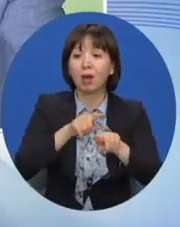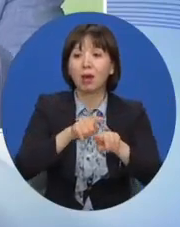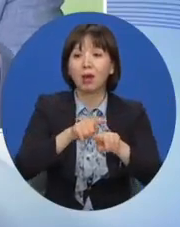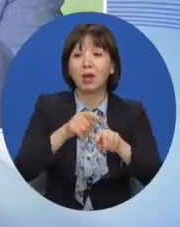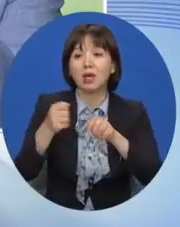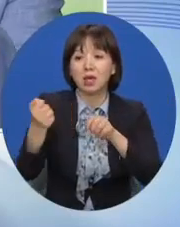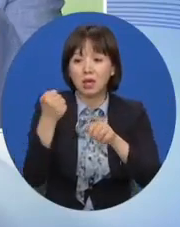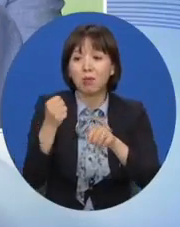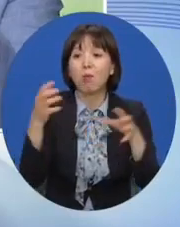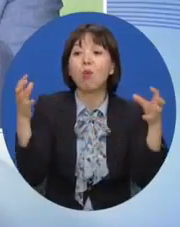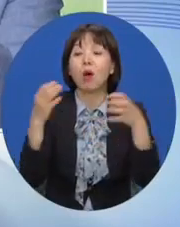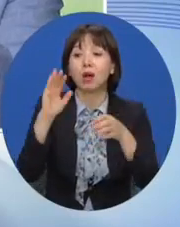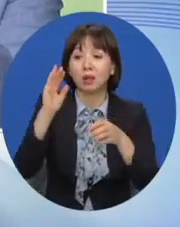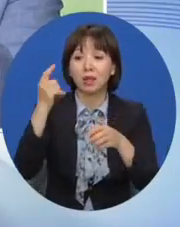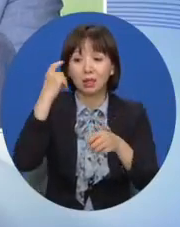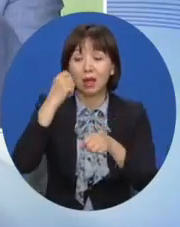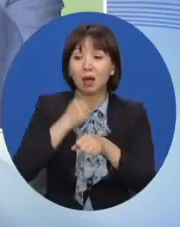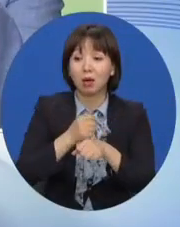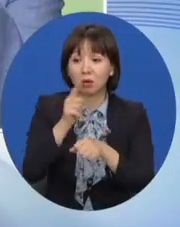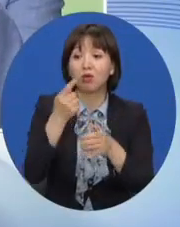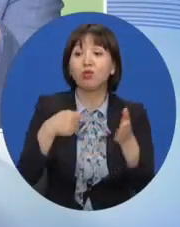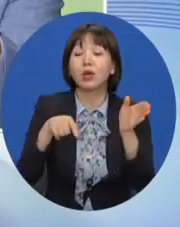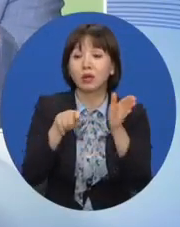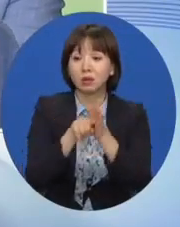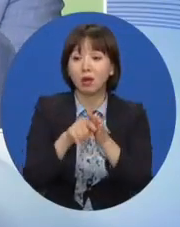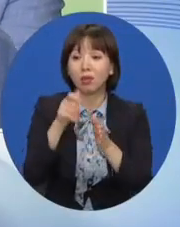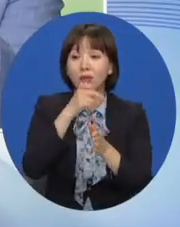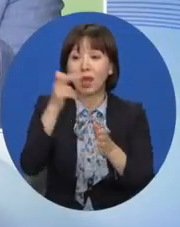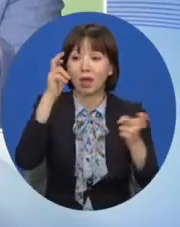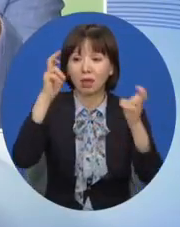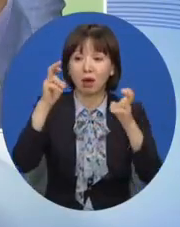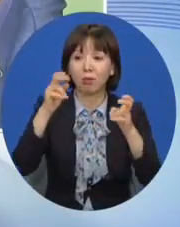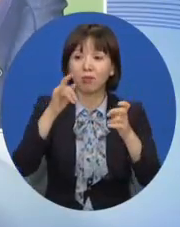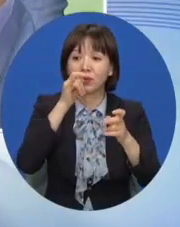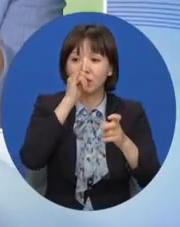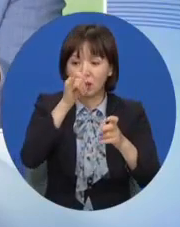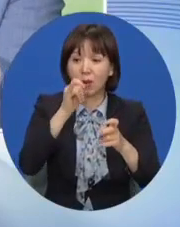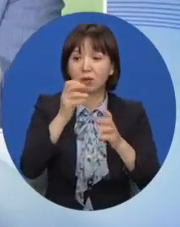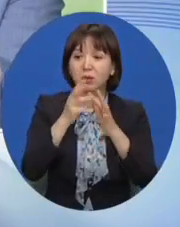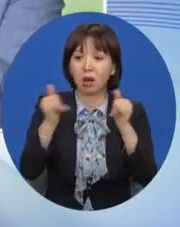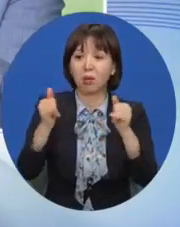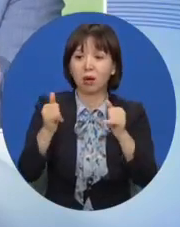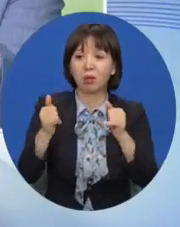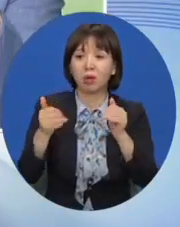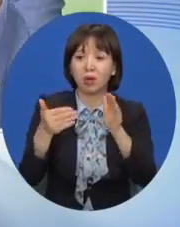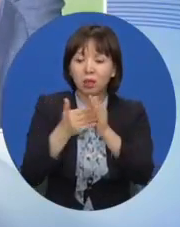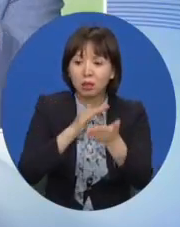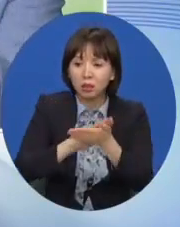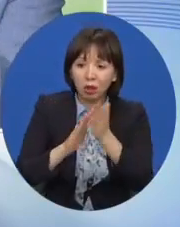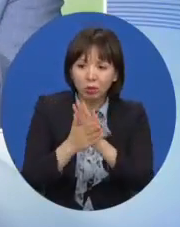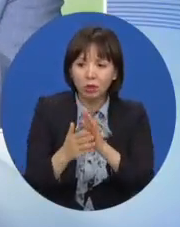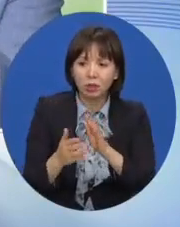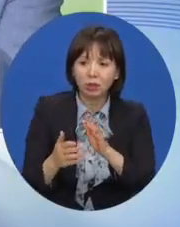신념적 입장입니다. 그것을 위해서는요. 대기업의 재벌 총수하고 끊임없이 논쟁할 수 있는